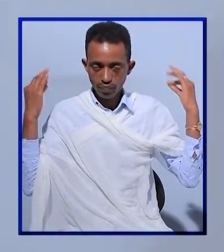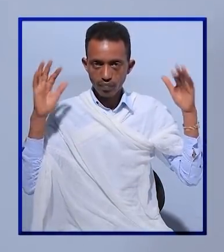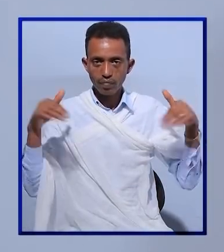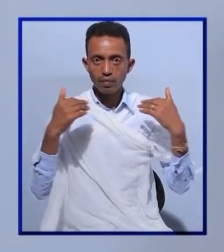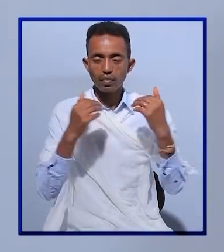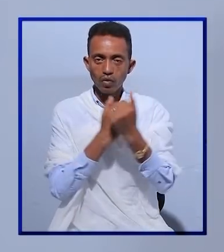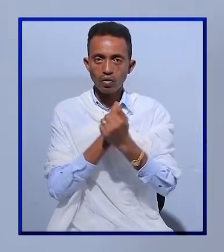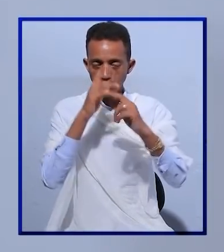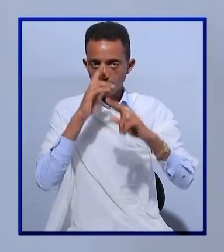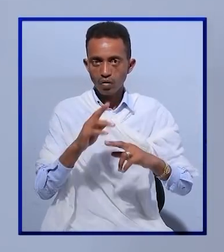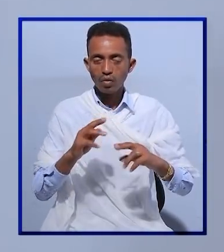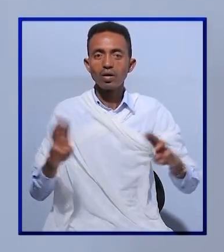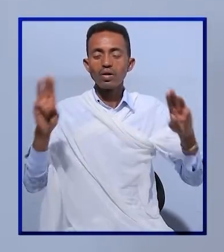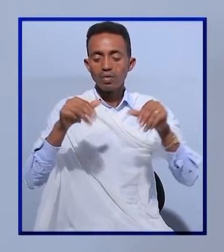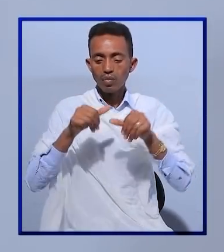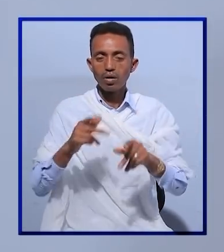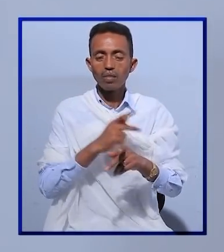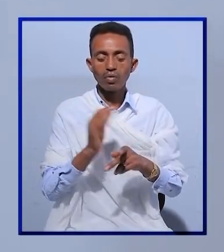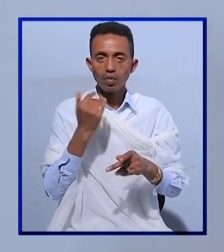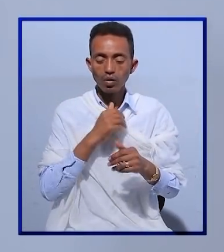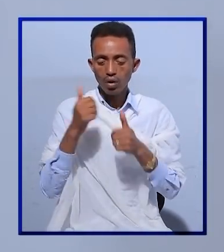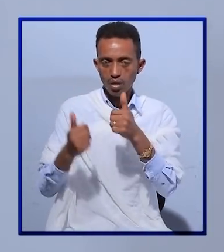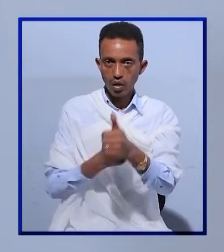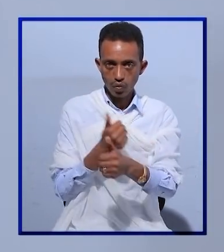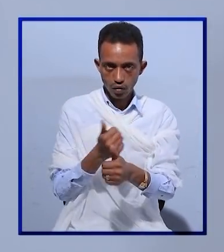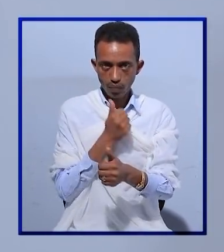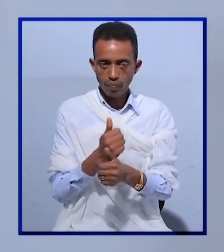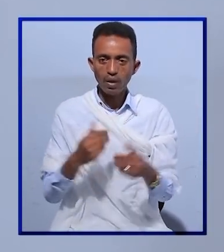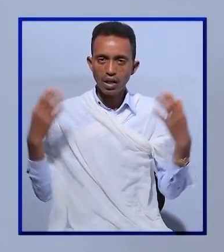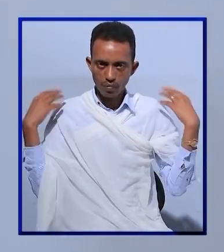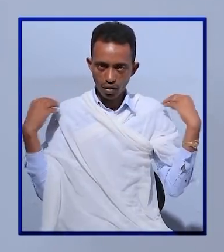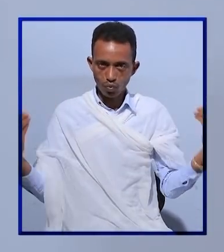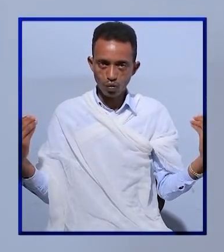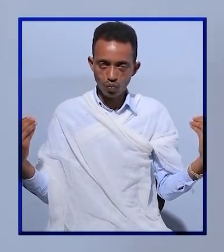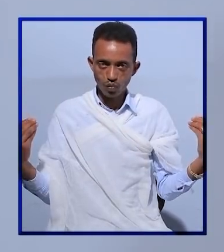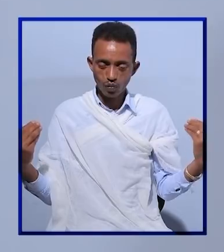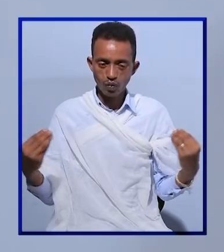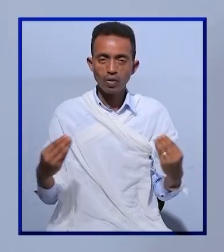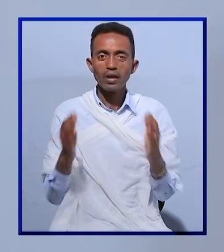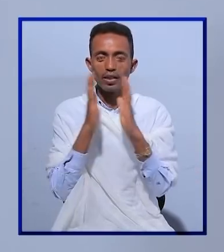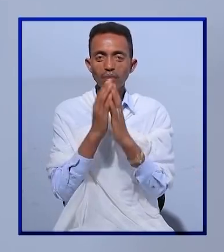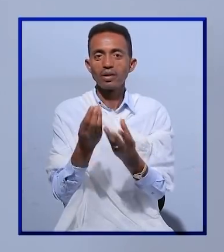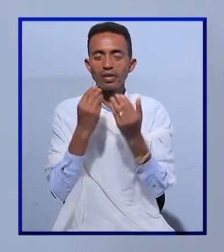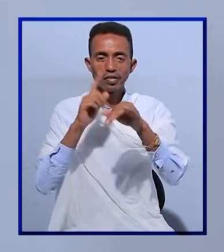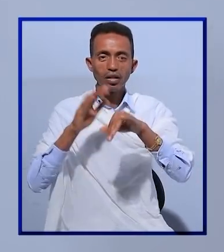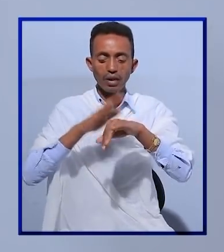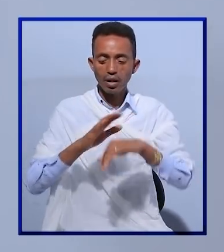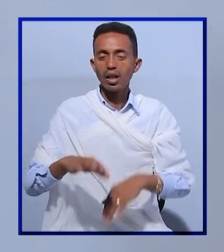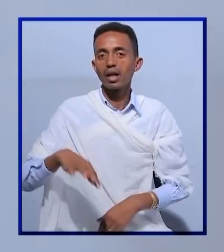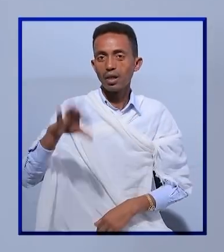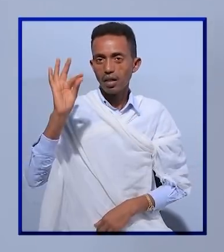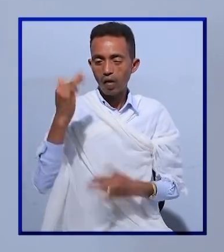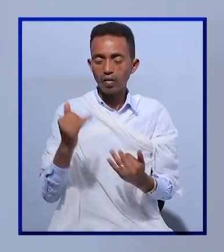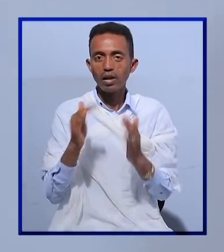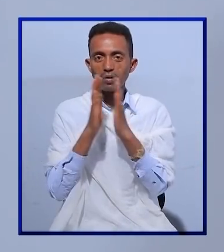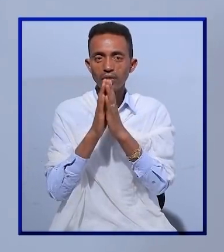ሰላም ጤና ይስጥልን የተወደዳችሁ የሰንበት ሞያ መርሃ ግብራችን ተከታታዮች እንደምን አላችሁ? የጸበል ጻድቅ ሰዓታችን